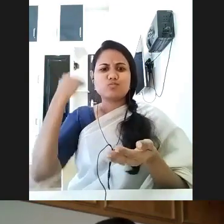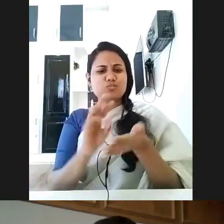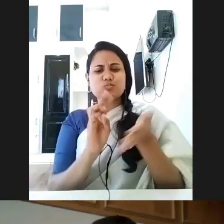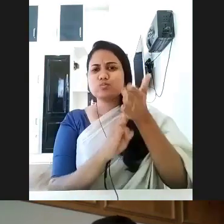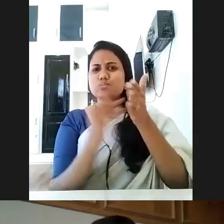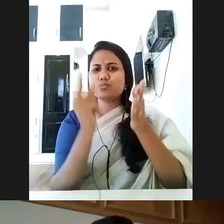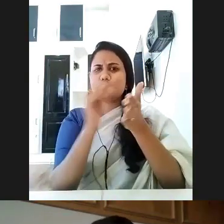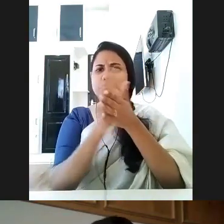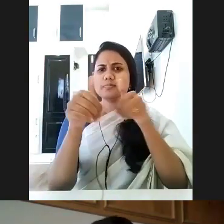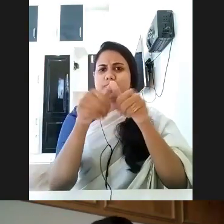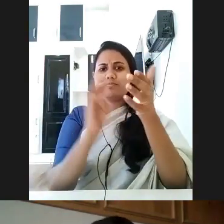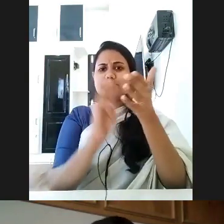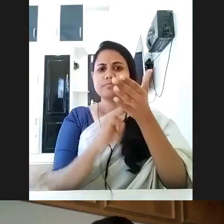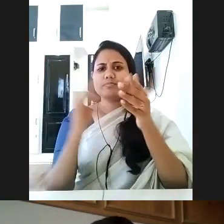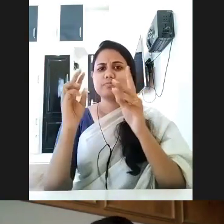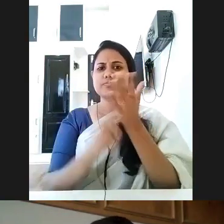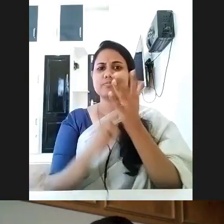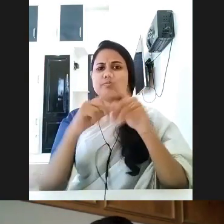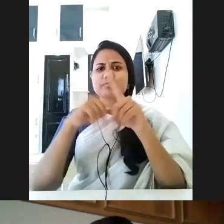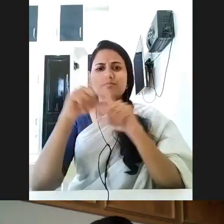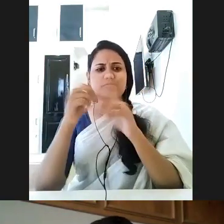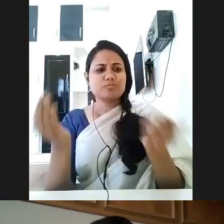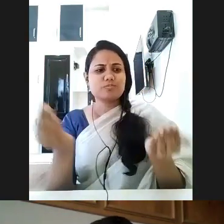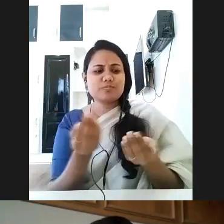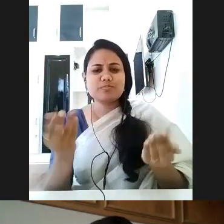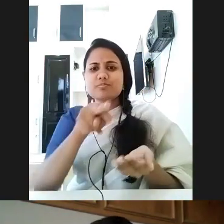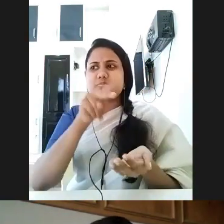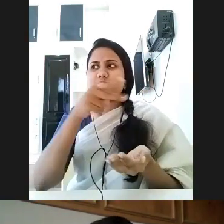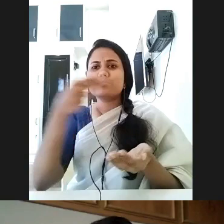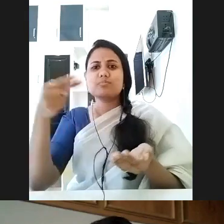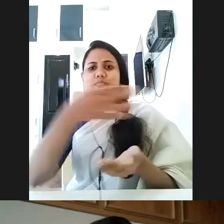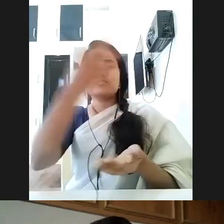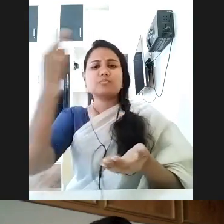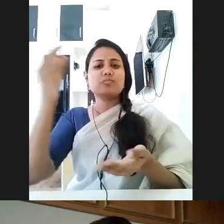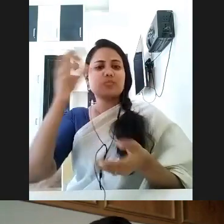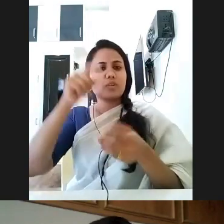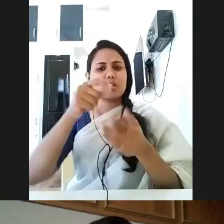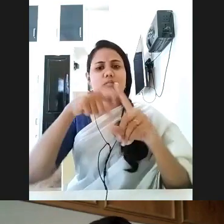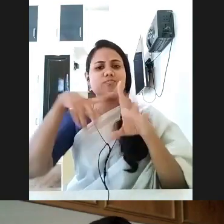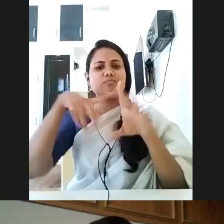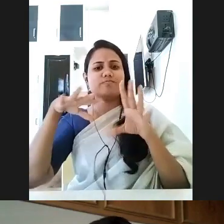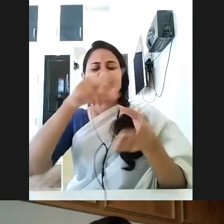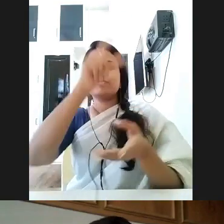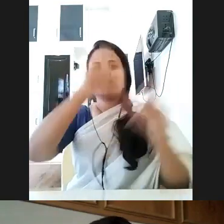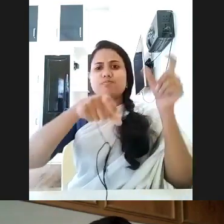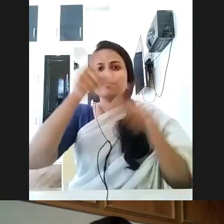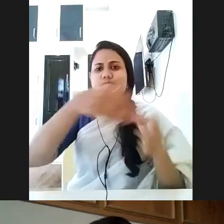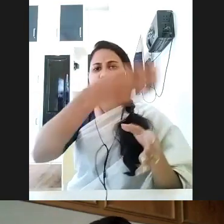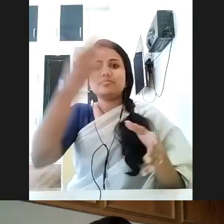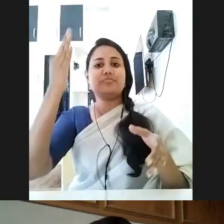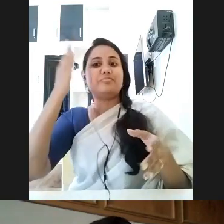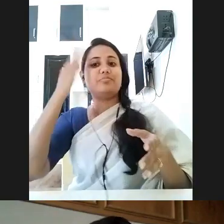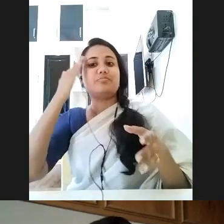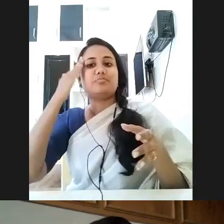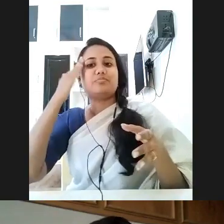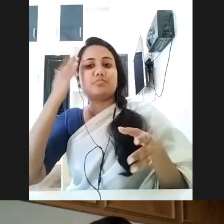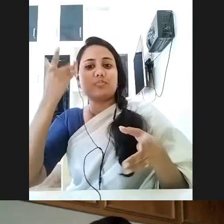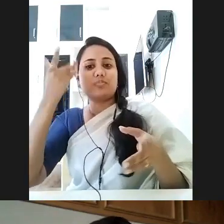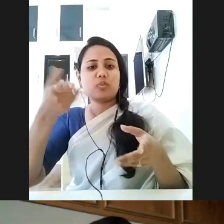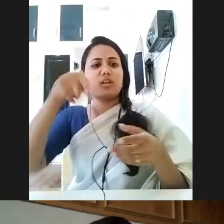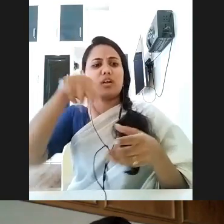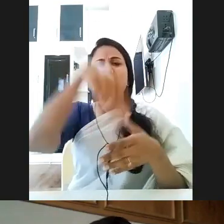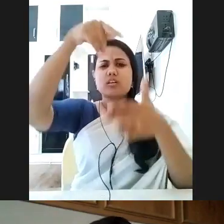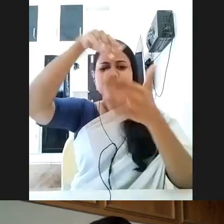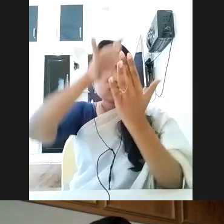കുറിച്ച് കേരളത്തിലുള്ള ജനങ്ങൾ തിരിച്ചറിയാൻ തുടങ്ങുന്നത്. ഇനിയും SMA എന്താണെന്നും SMAയുടെ ചികിത്സാ രീതികൾ എന്താണെന്നും